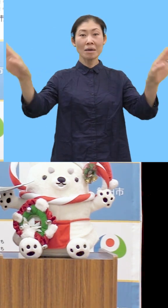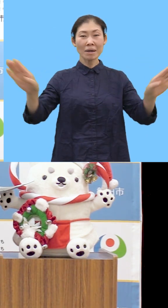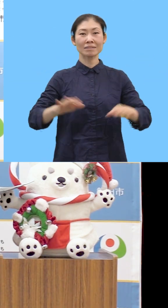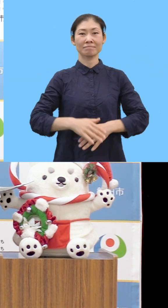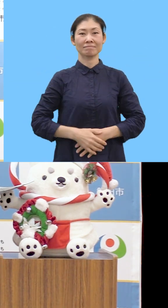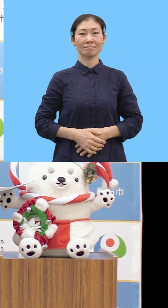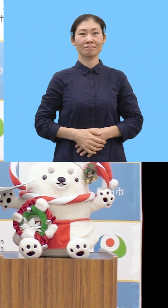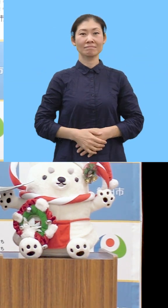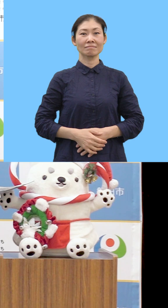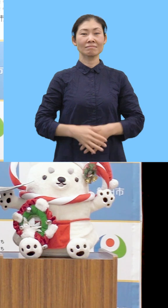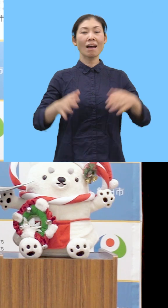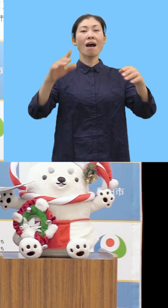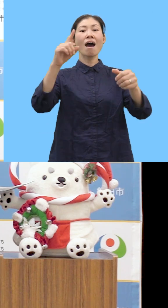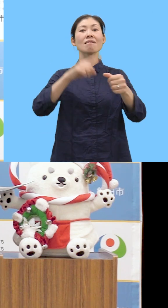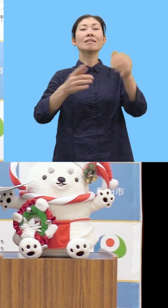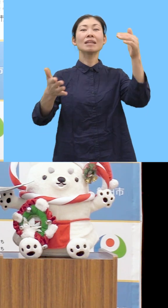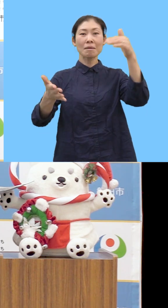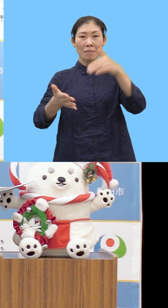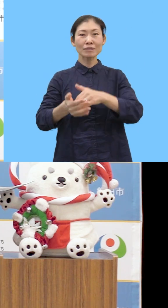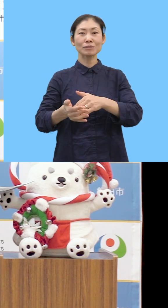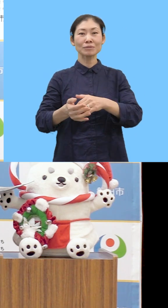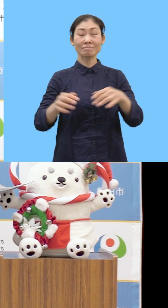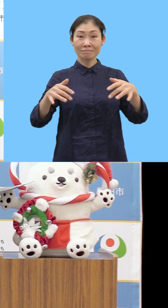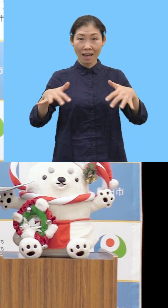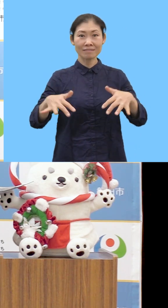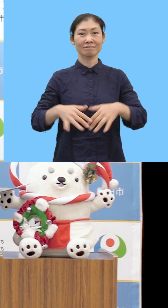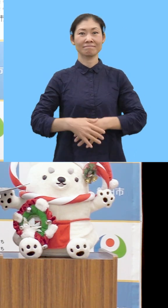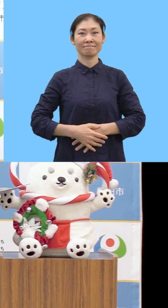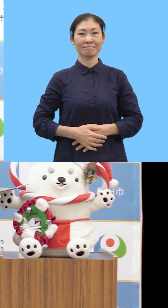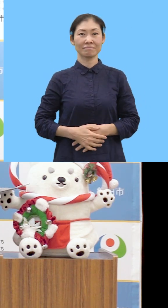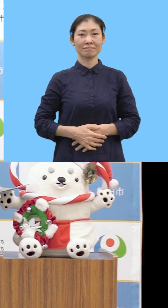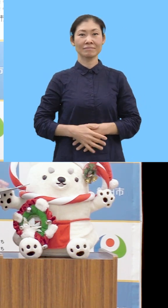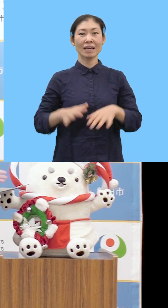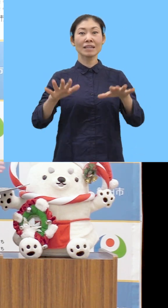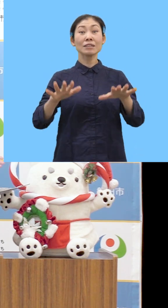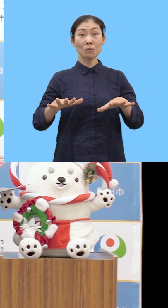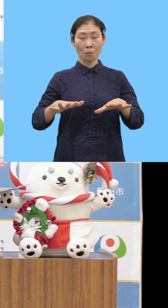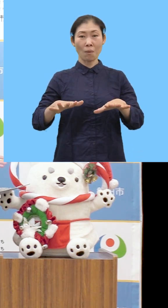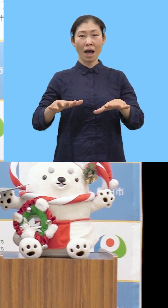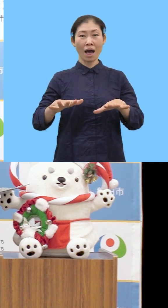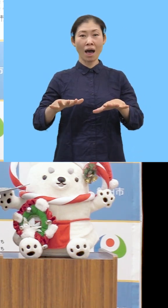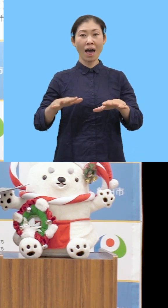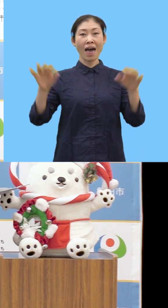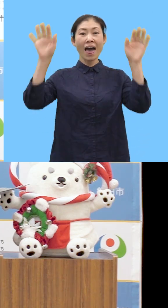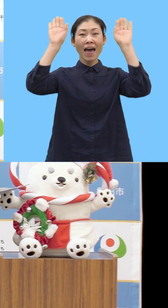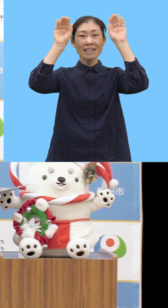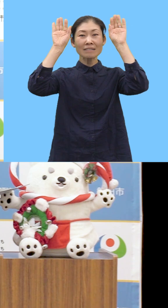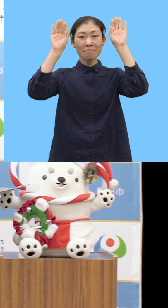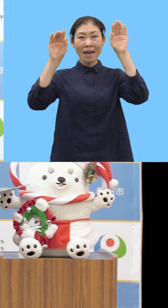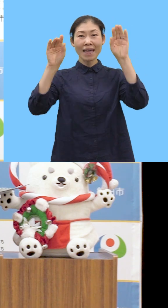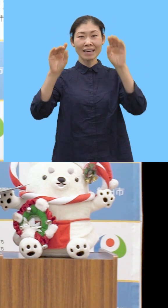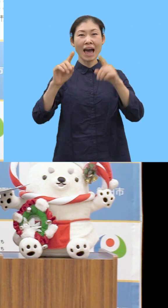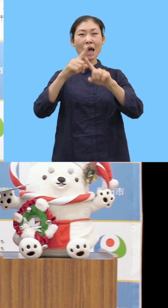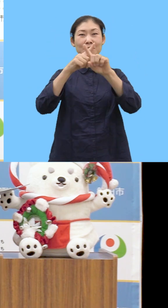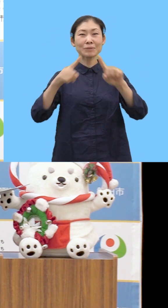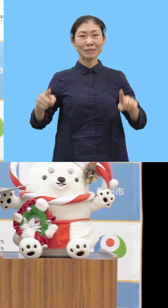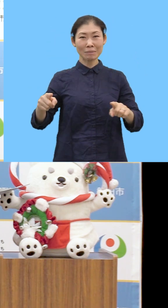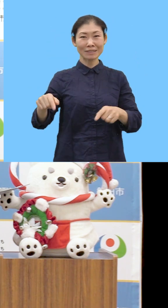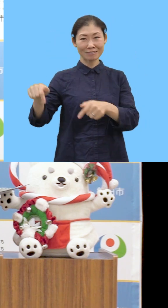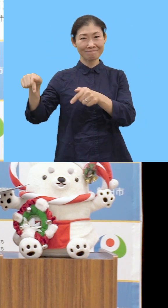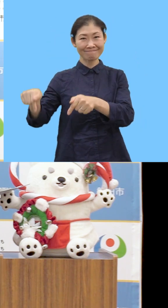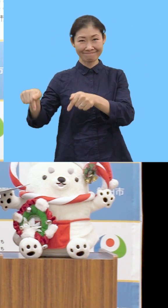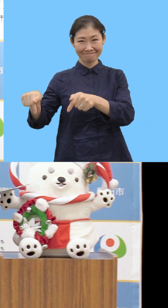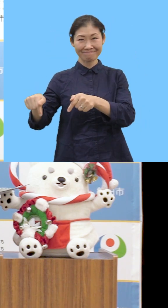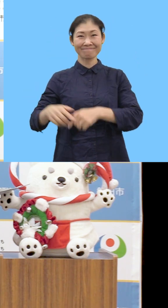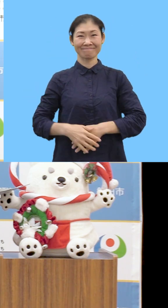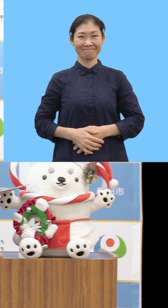という間に年末でありまして、今日も今入ってきましたが、疾病がちょうど今日クリスマスなんですよね。我が